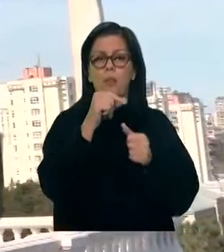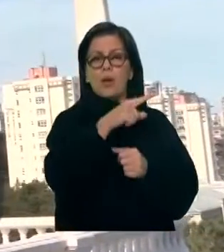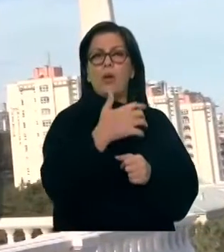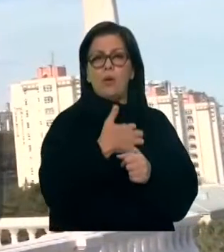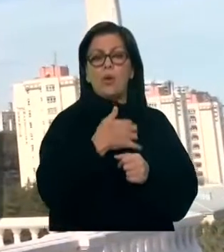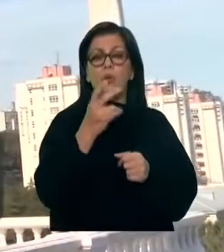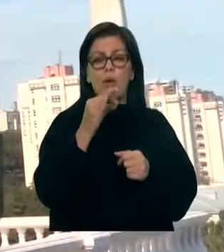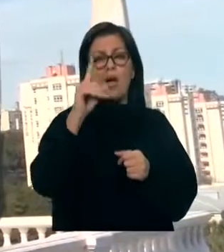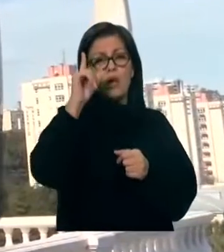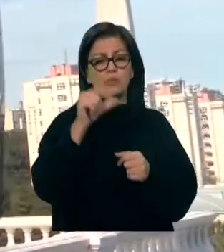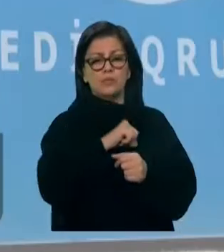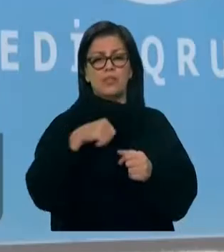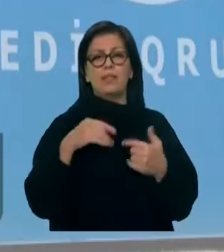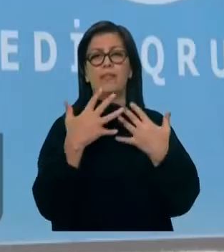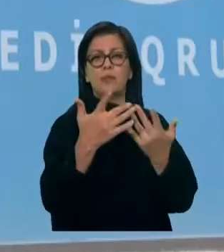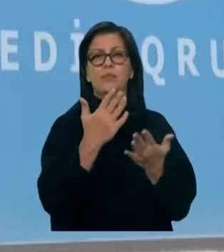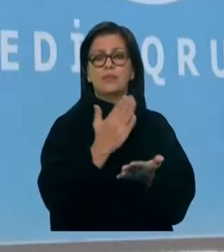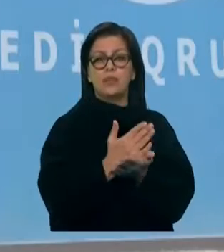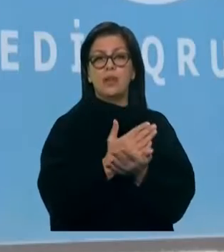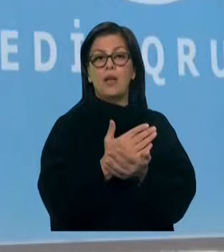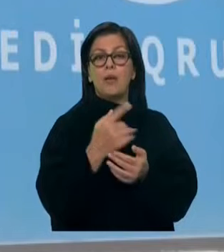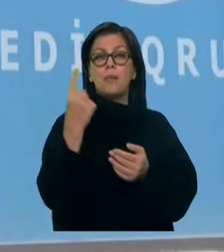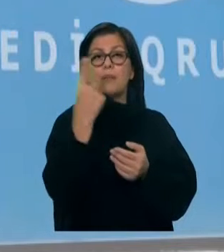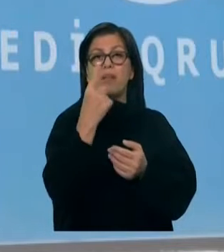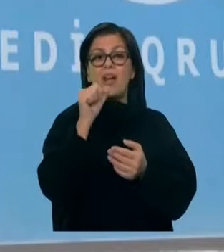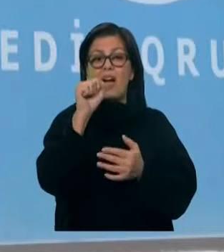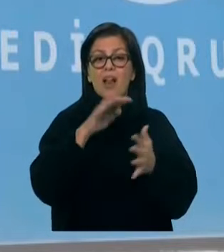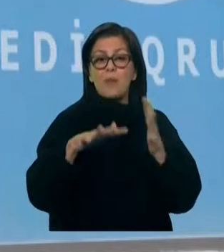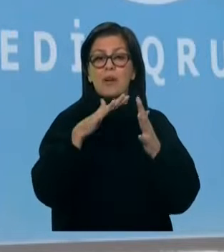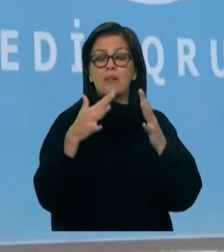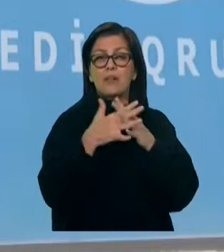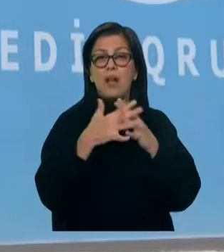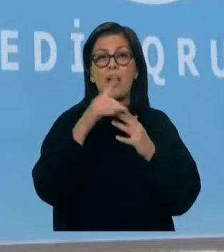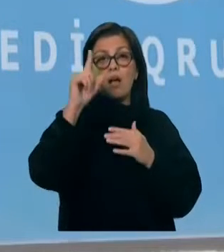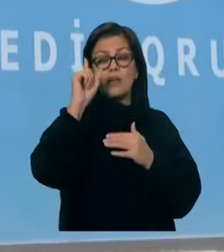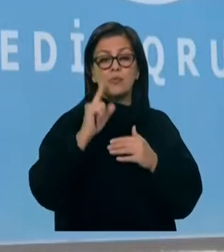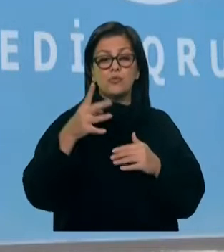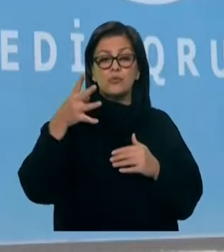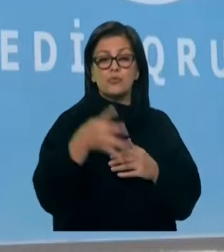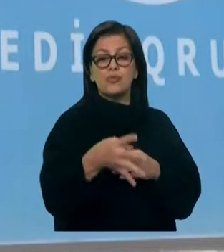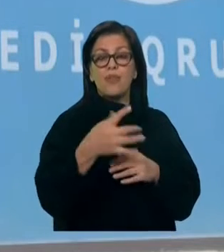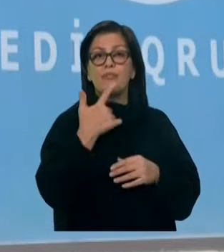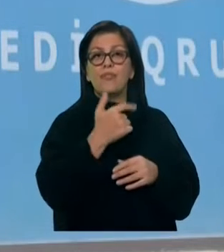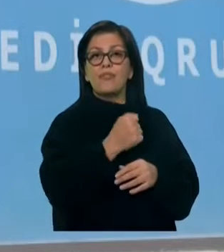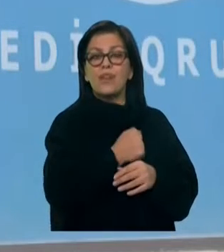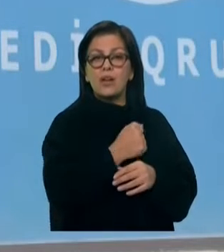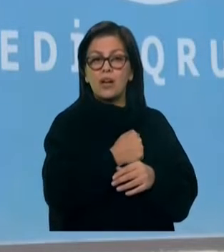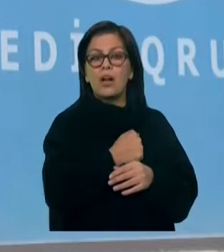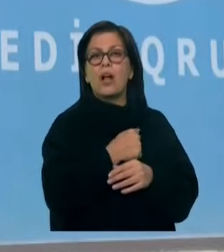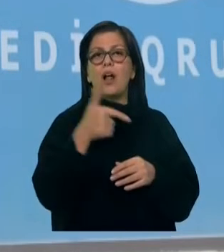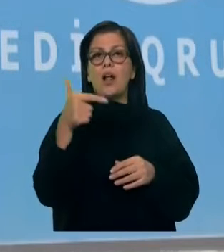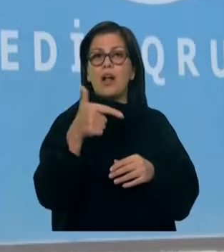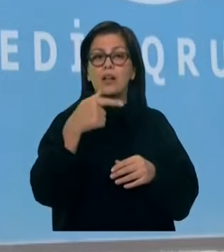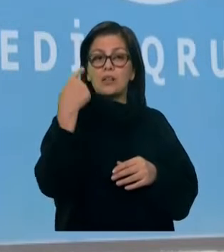olacaq. Birinci Qarabağ müharibəsində hətta Azərbaycanın 4000 hərbiçi və mülki